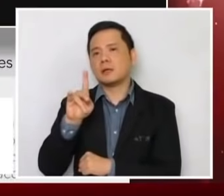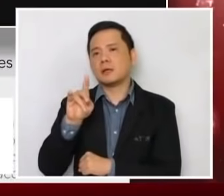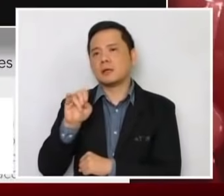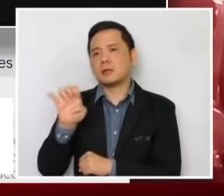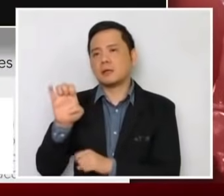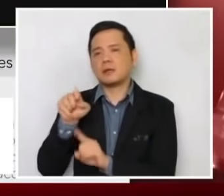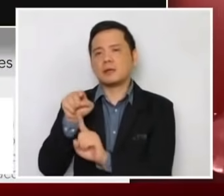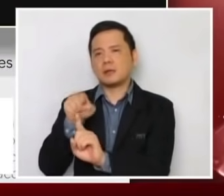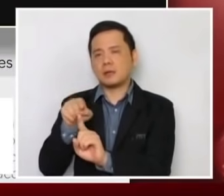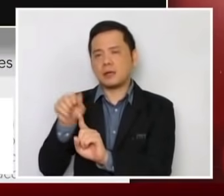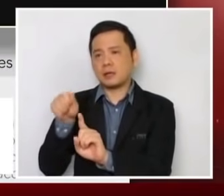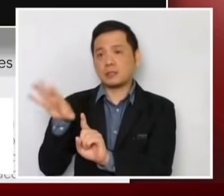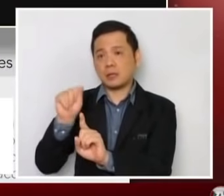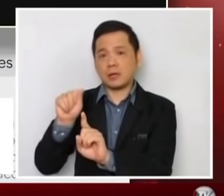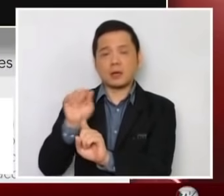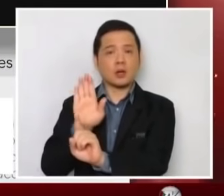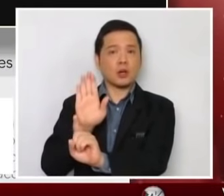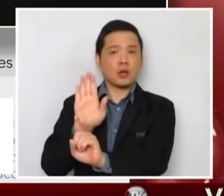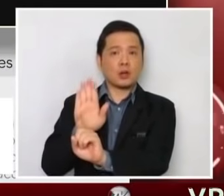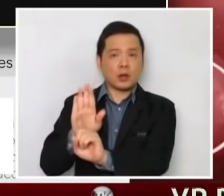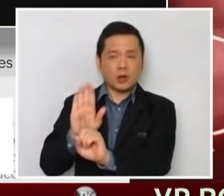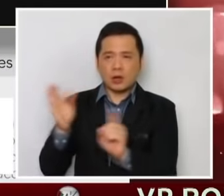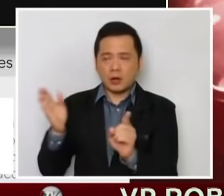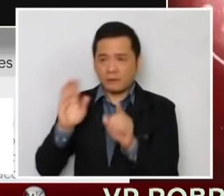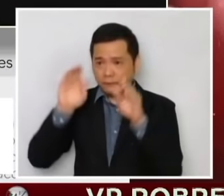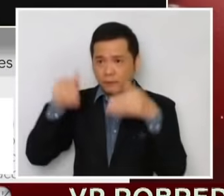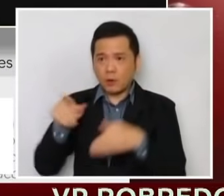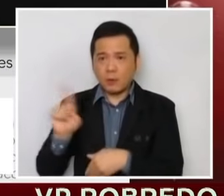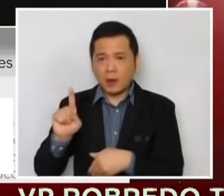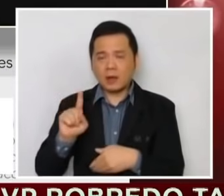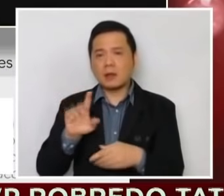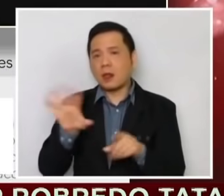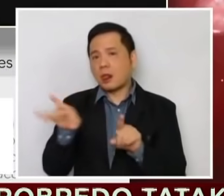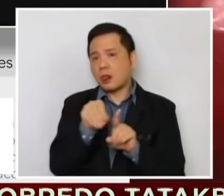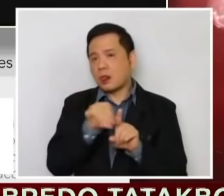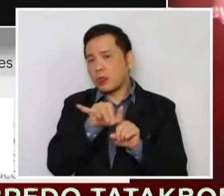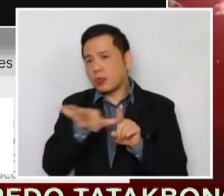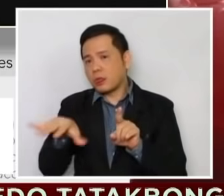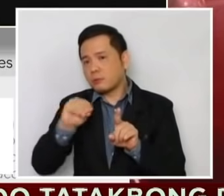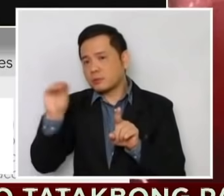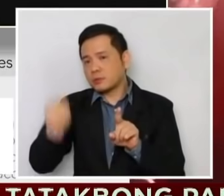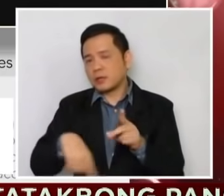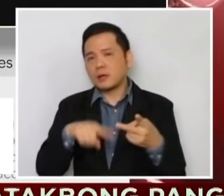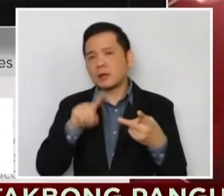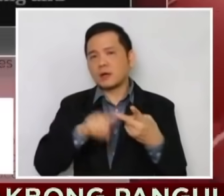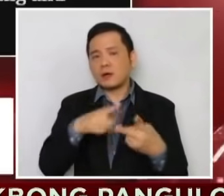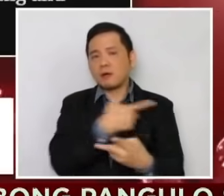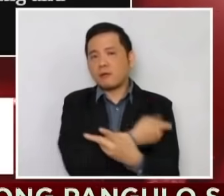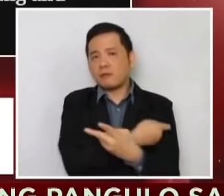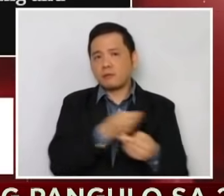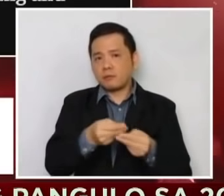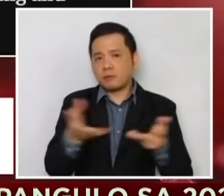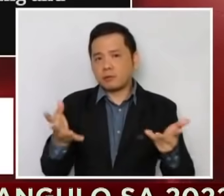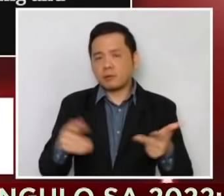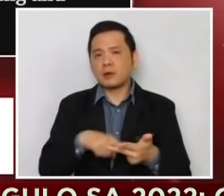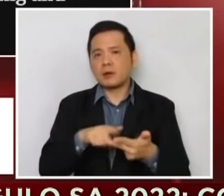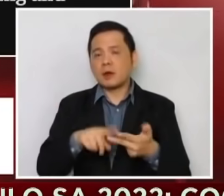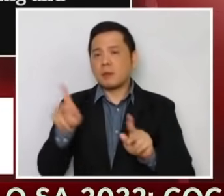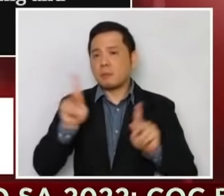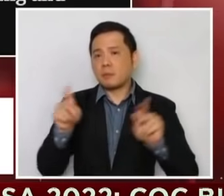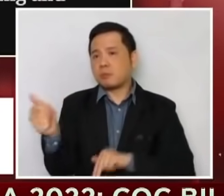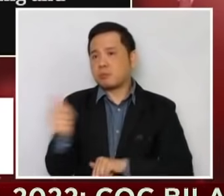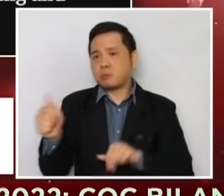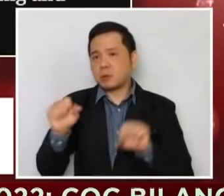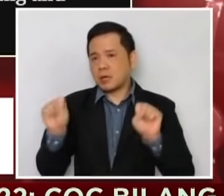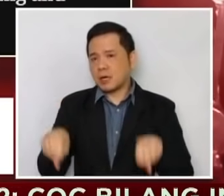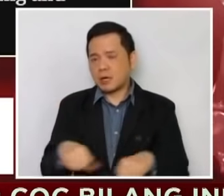sa kanilang pag-aaral, ang infection rate, rollout ng mga bakuna, at ang mobility ng mga tao. Mababa pa rin umano kumpara